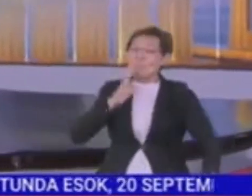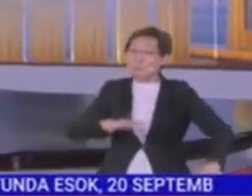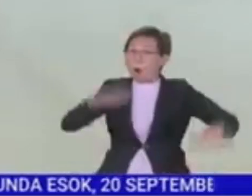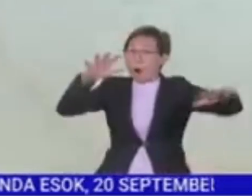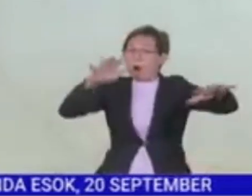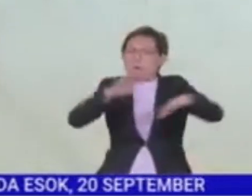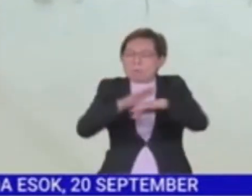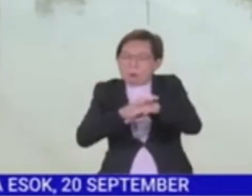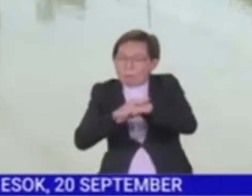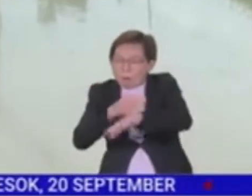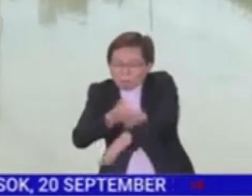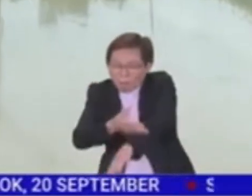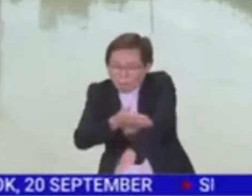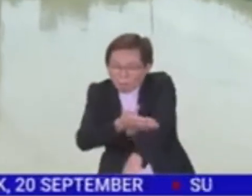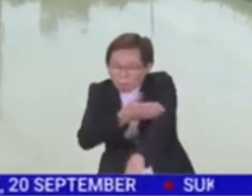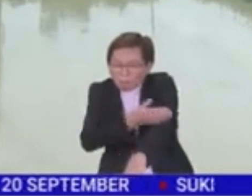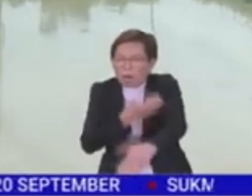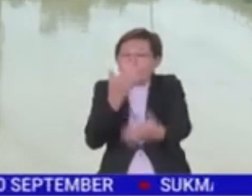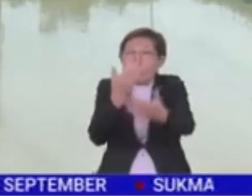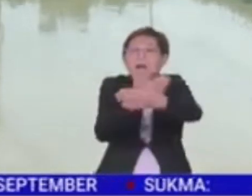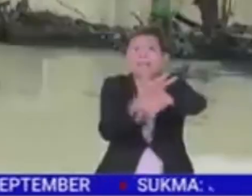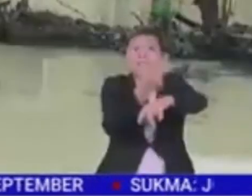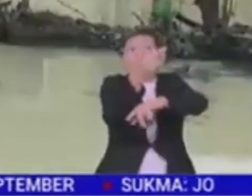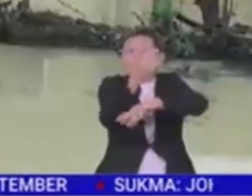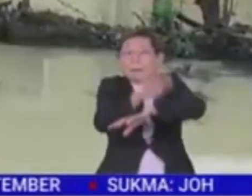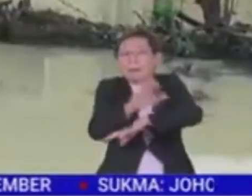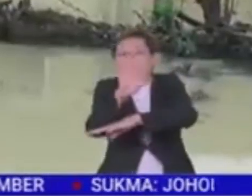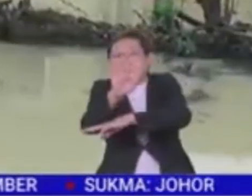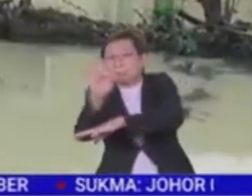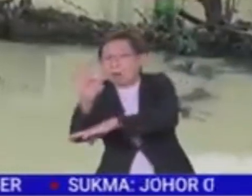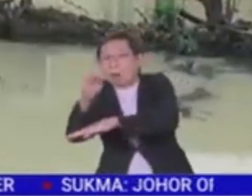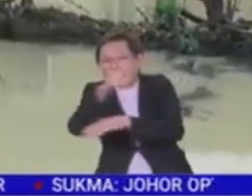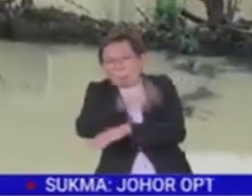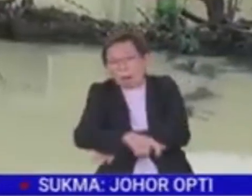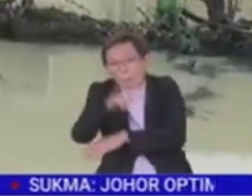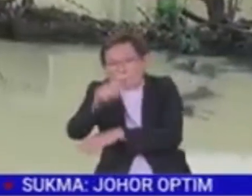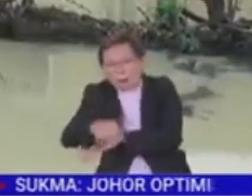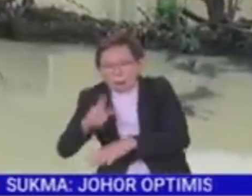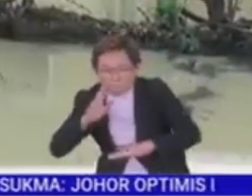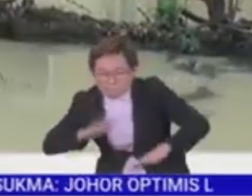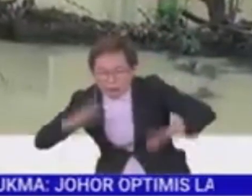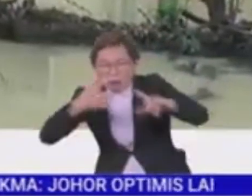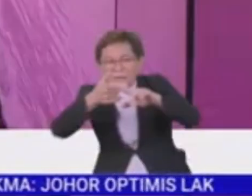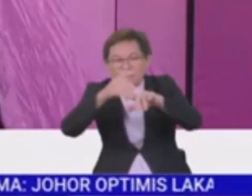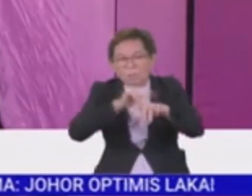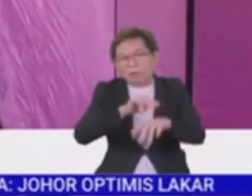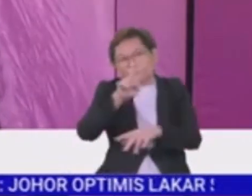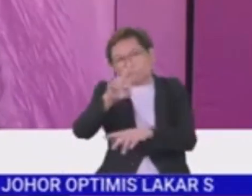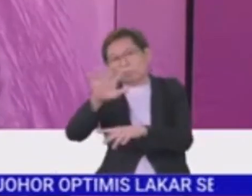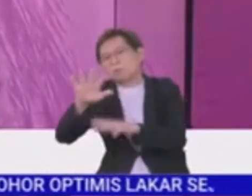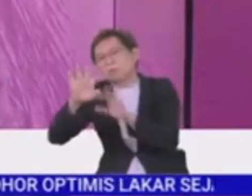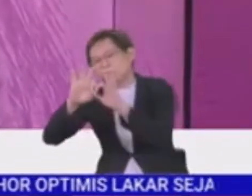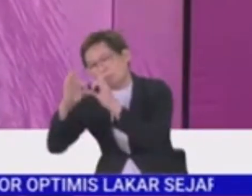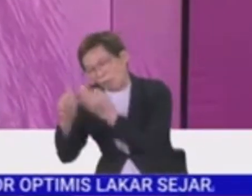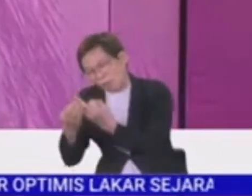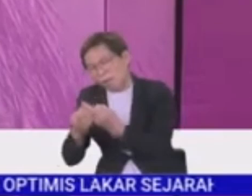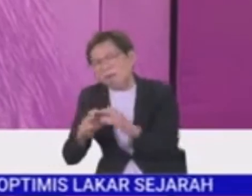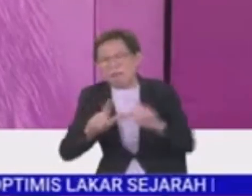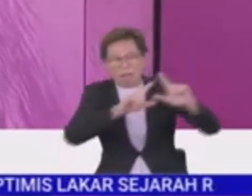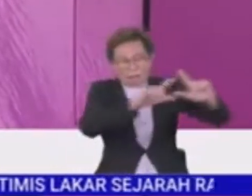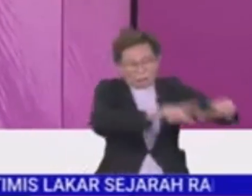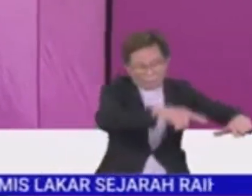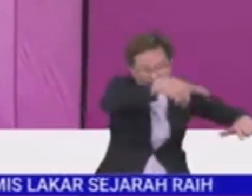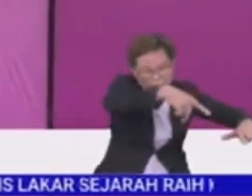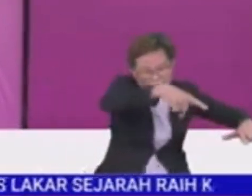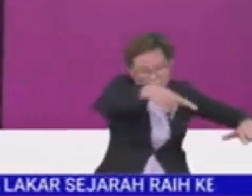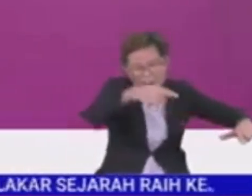banjir beransur pulih setakat 3 petang. 99 penduduk terjejas daripada 25 keluarga masih ditempatkan